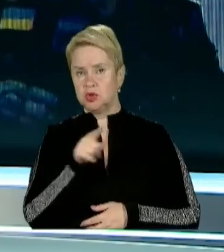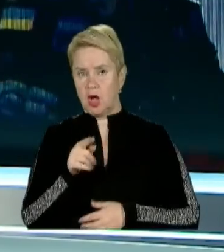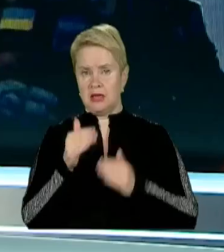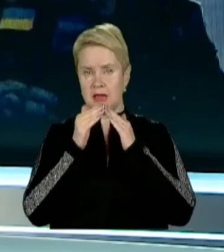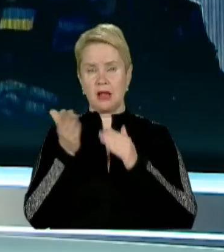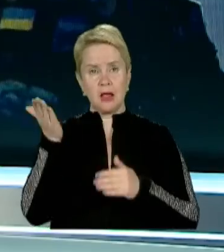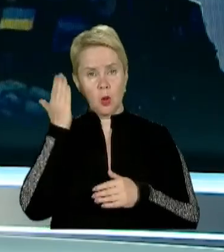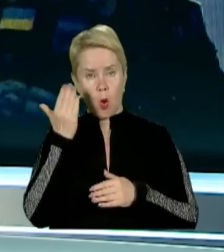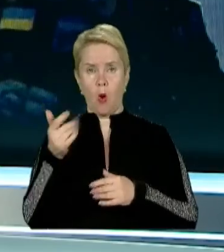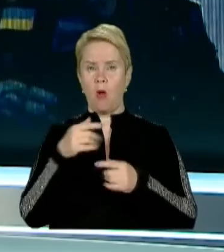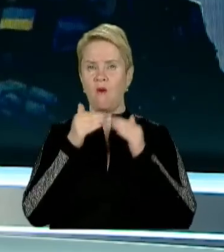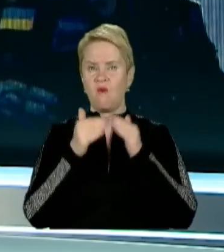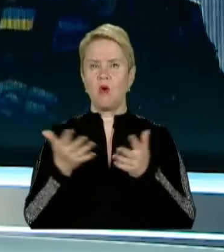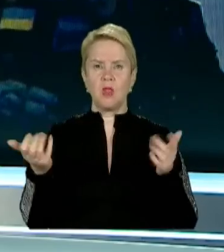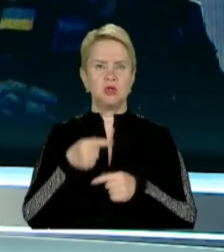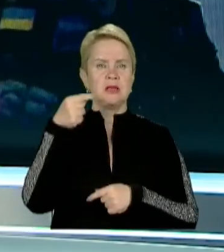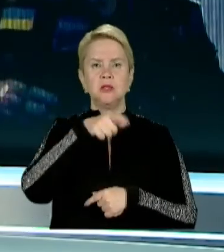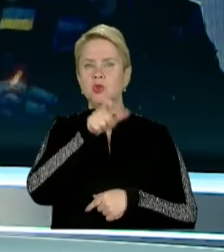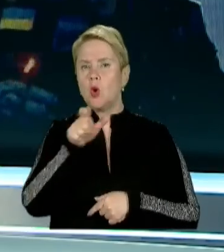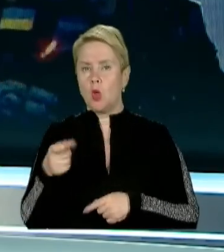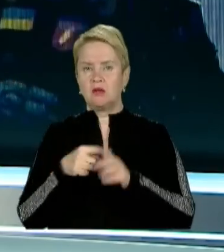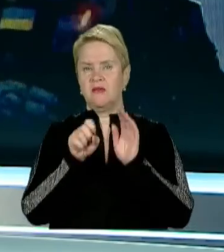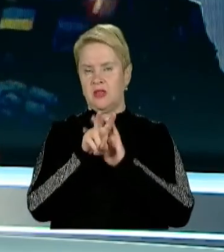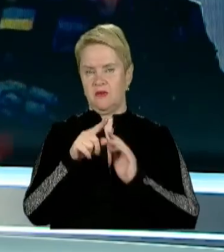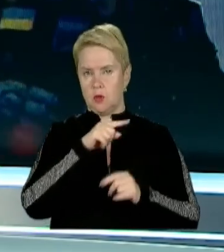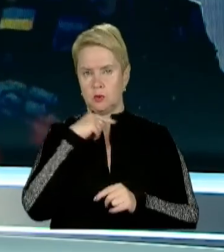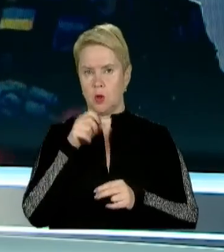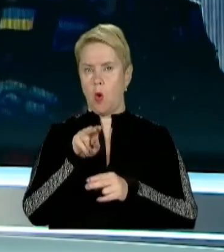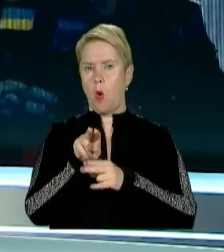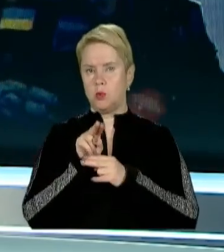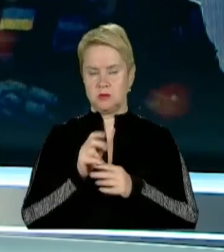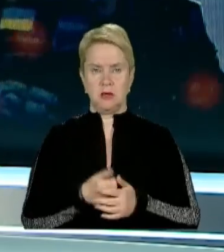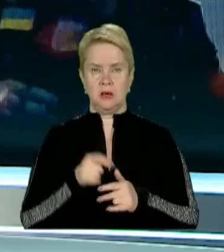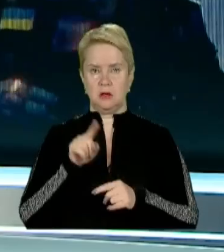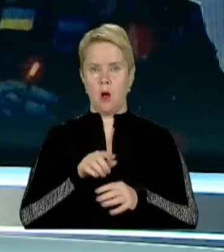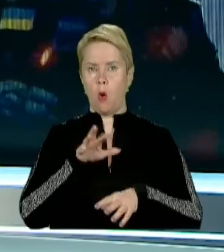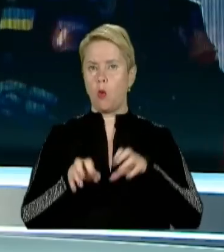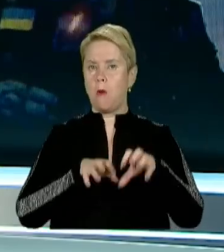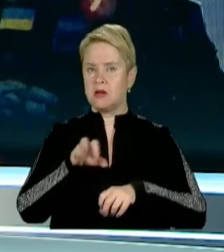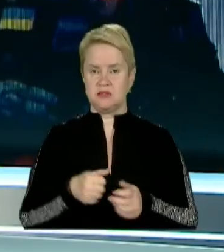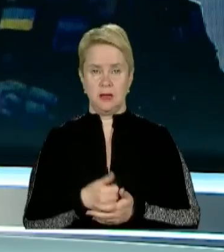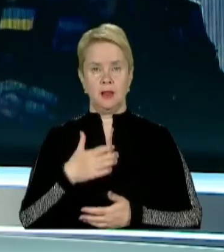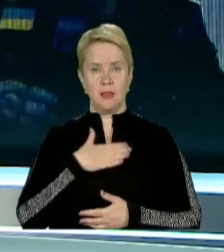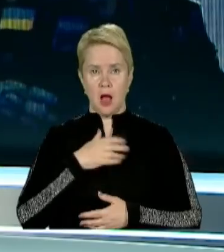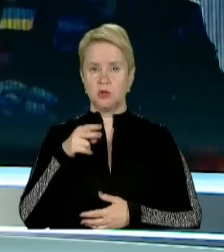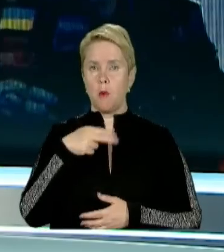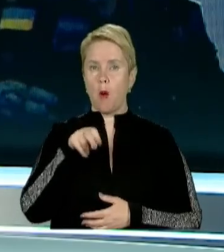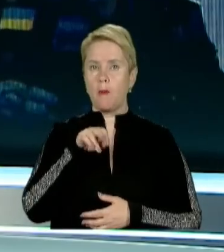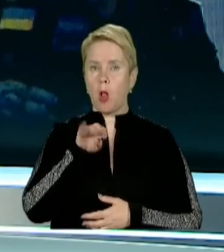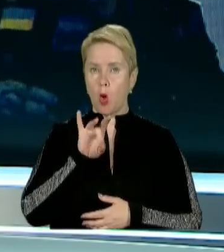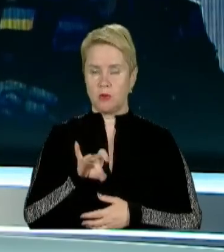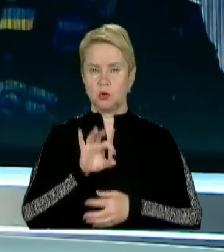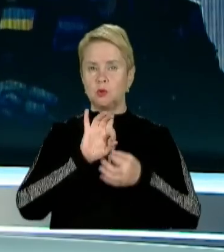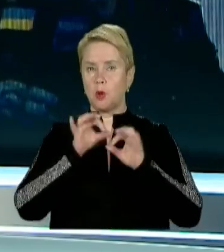над головою тут знайшли тисячі людей, які втекли від російських обстрілів та окупації. Наша Поліна Поломарчук